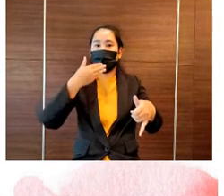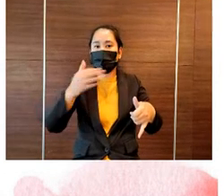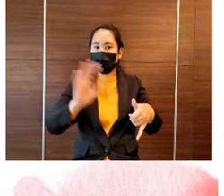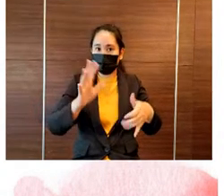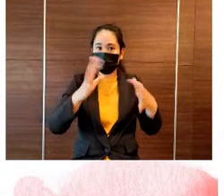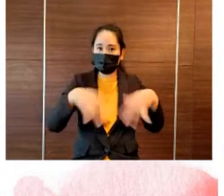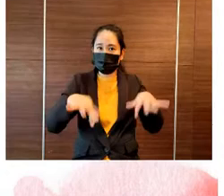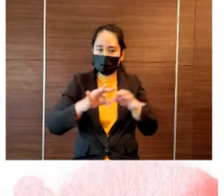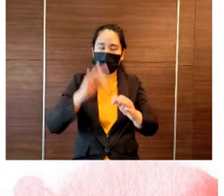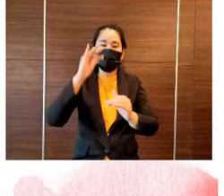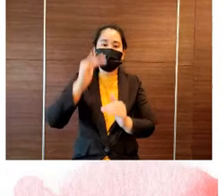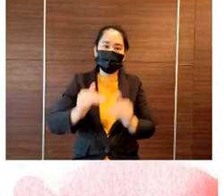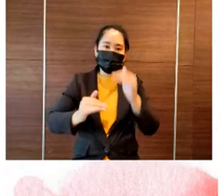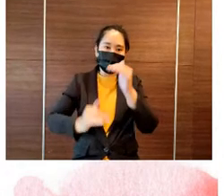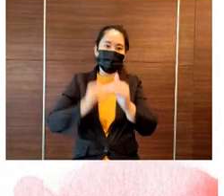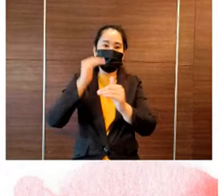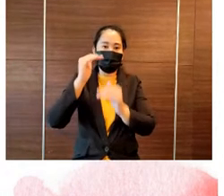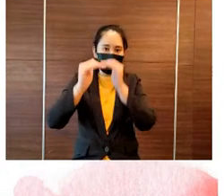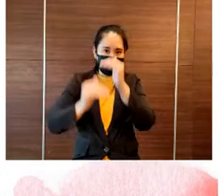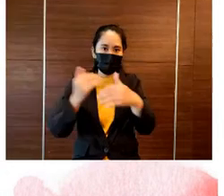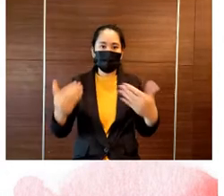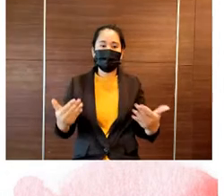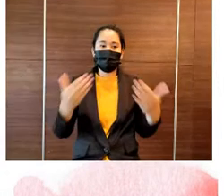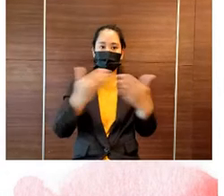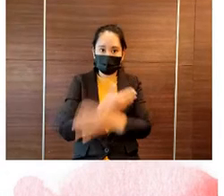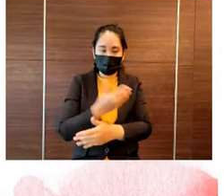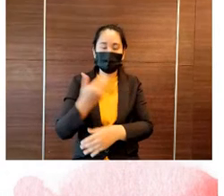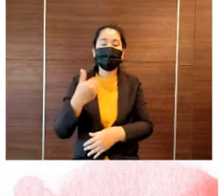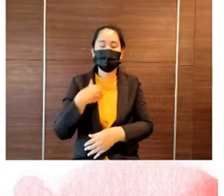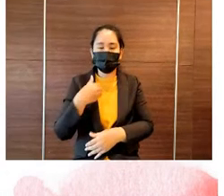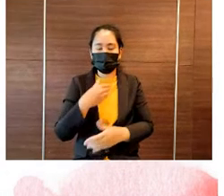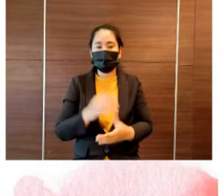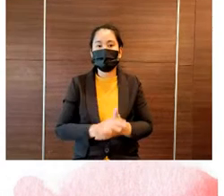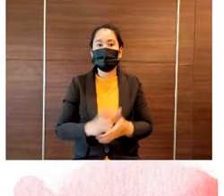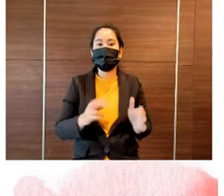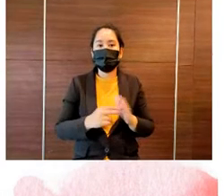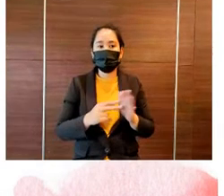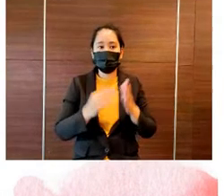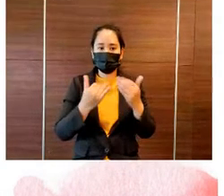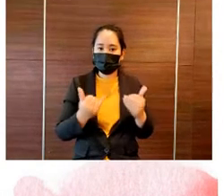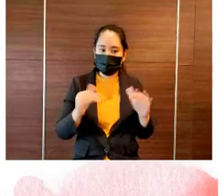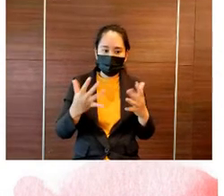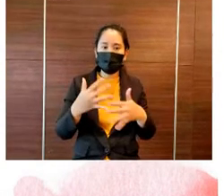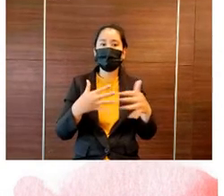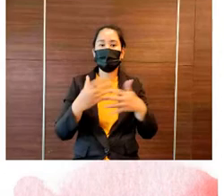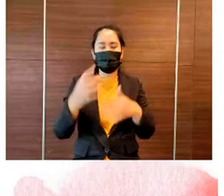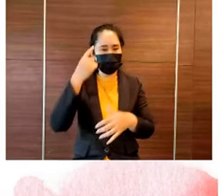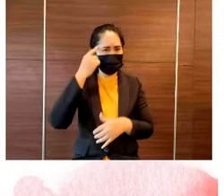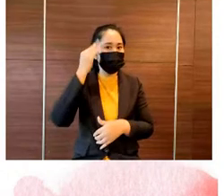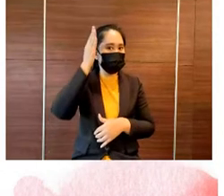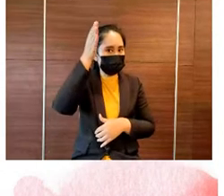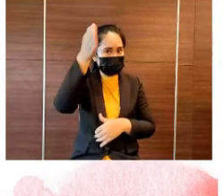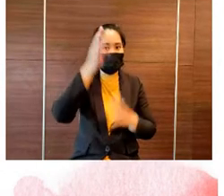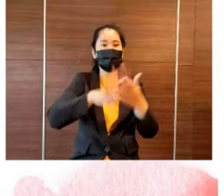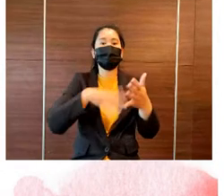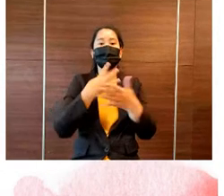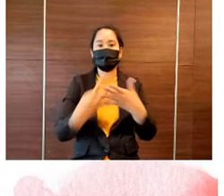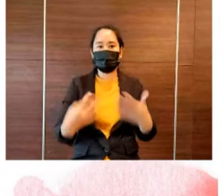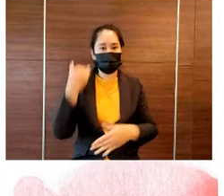องพัฒนาต้องเปลี่ยนแปลงต้องปรับปรุงบ้างไม่มีตอนนี้ไม่ว่าอะไรก็ต้องคิดถึงทำให้มันมีเกิดขึ้นมาในภายภ